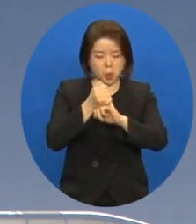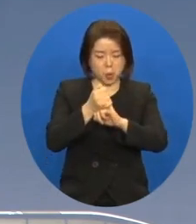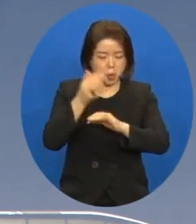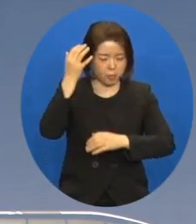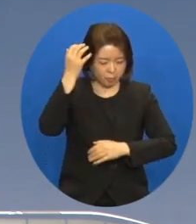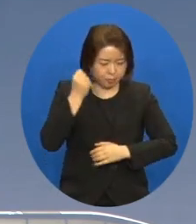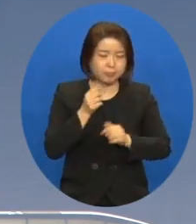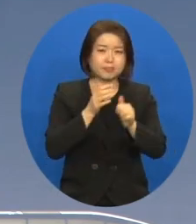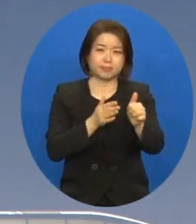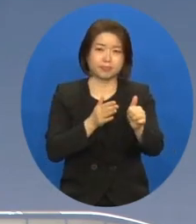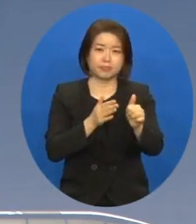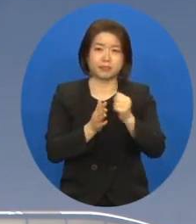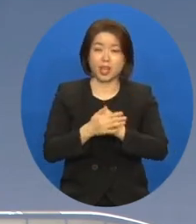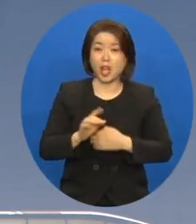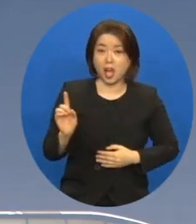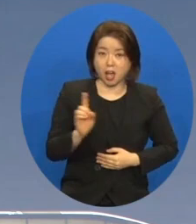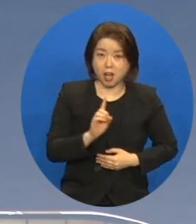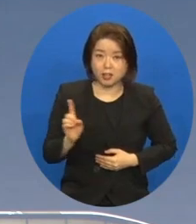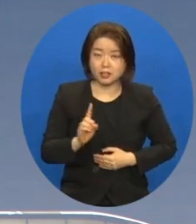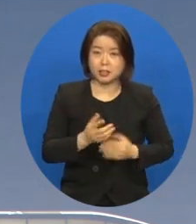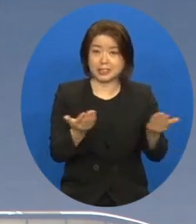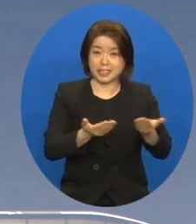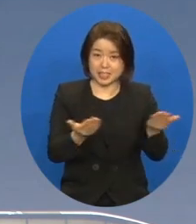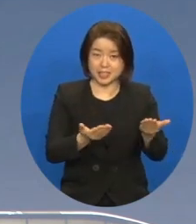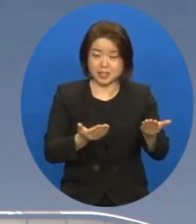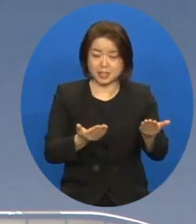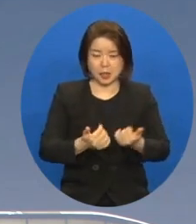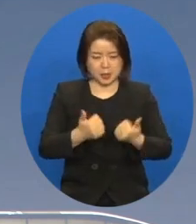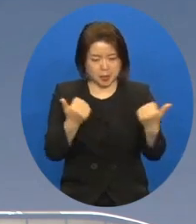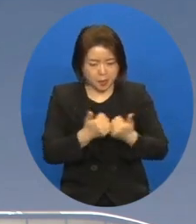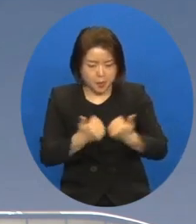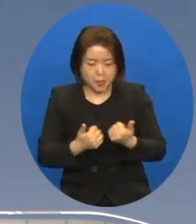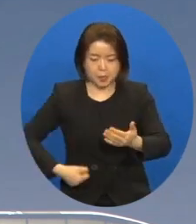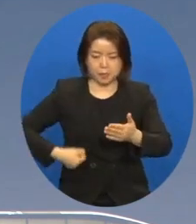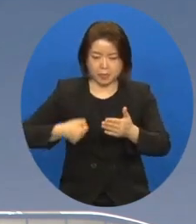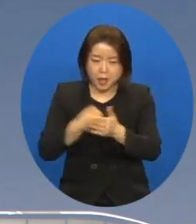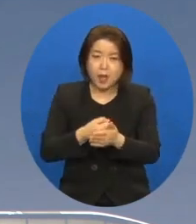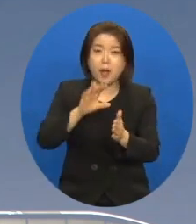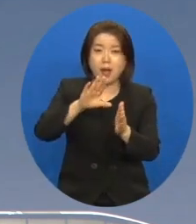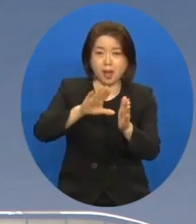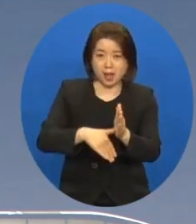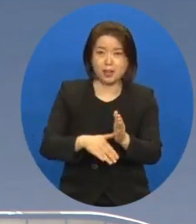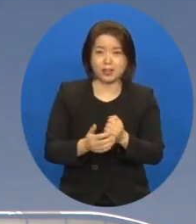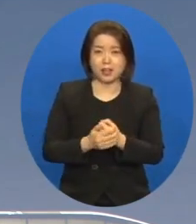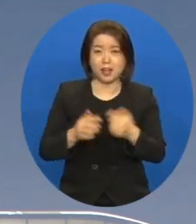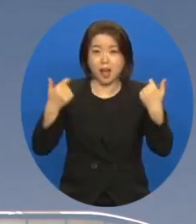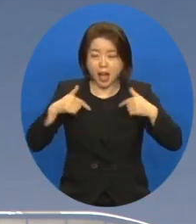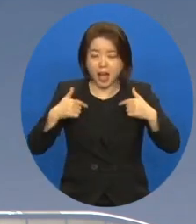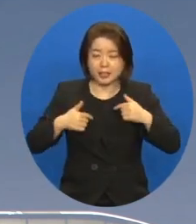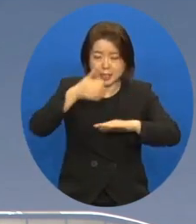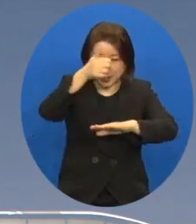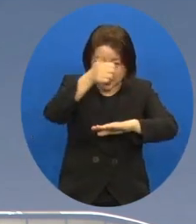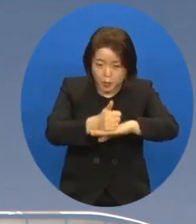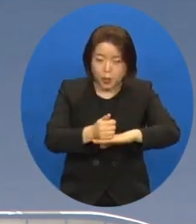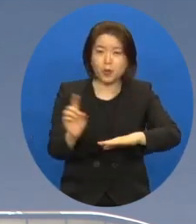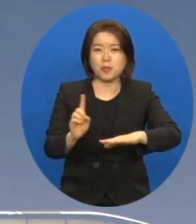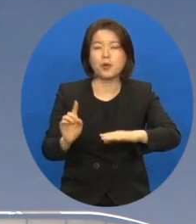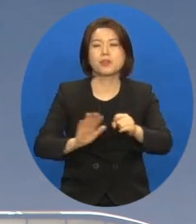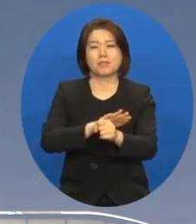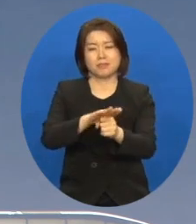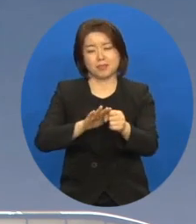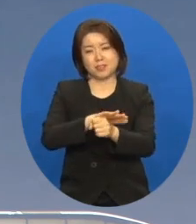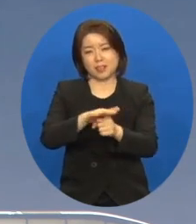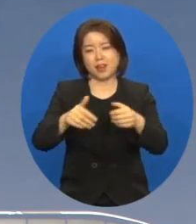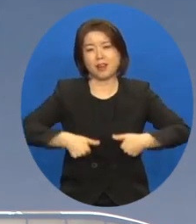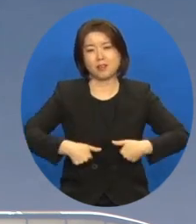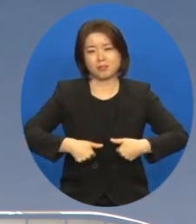돼요. 어떤 일을 의논하고 결정을 하든지 항상 결론은 사랑입니다.